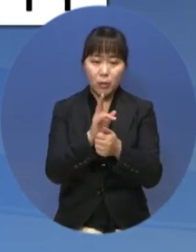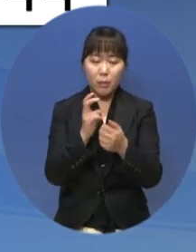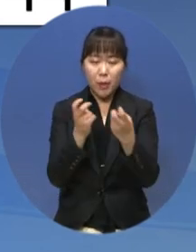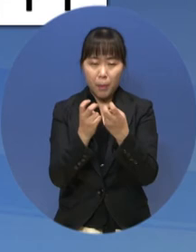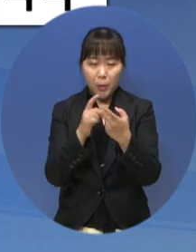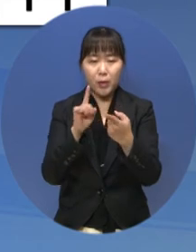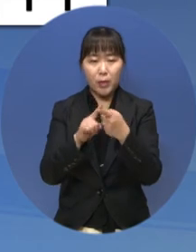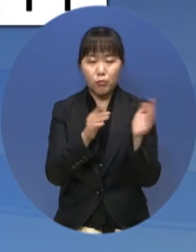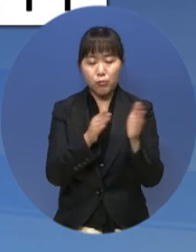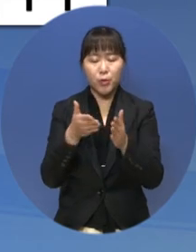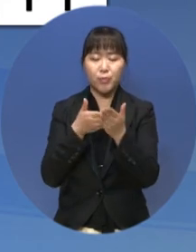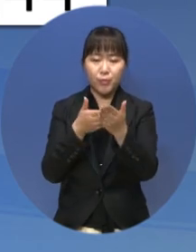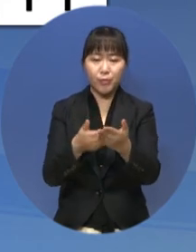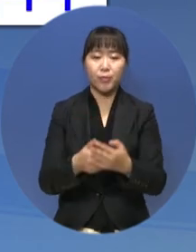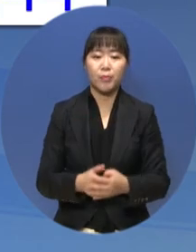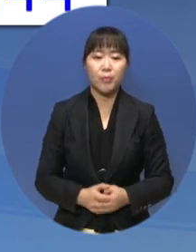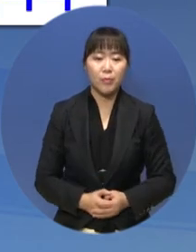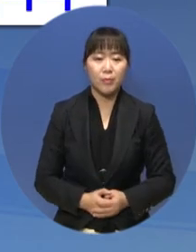주문했습니다.